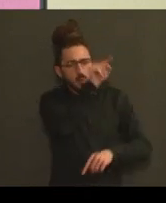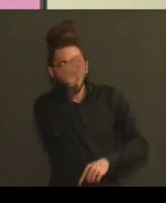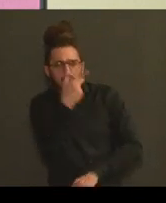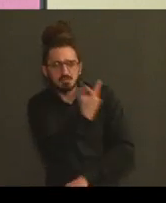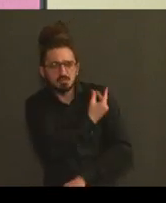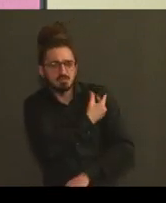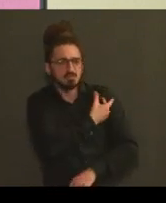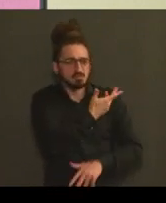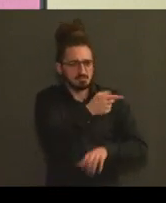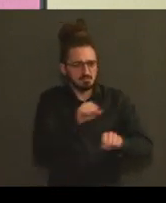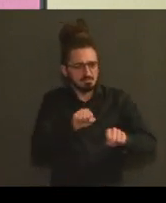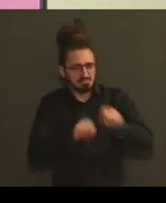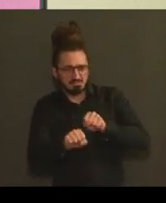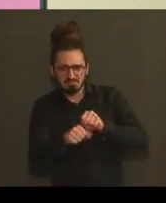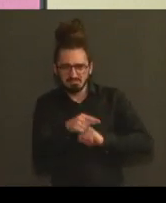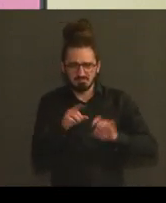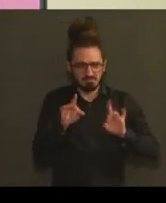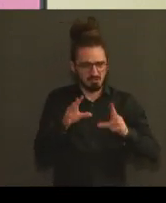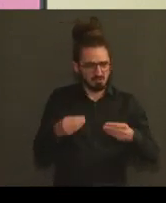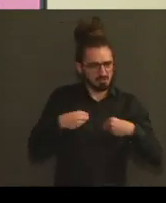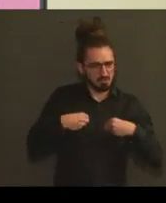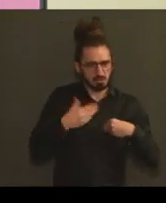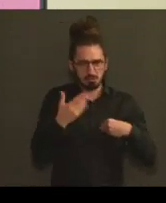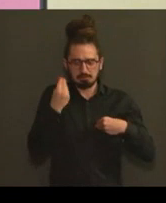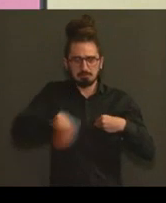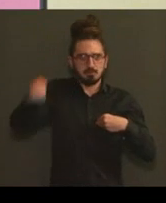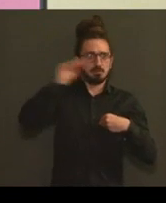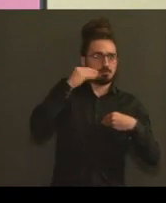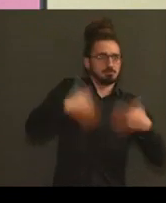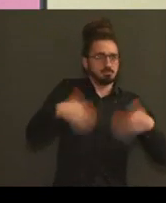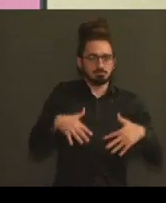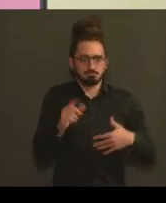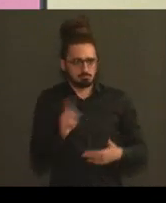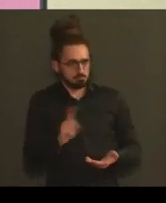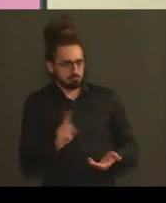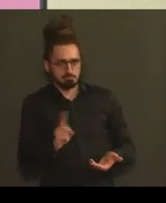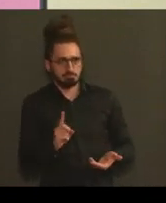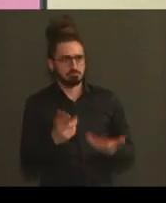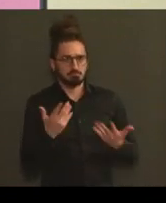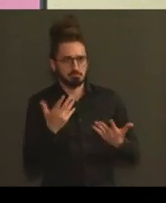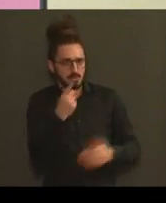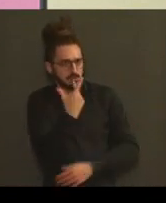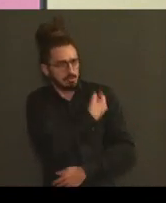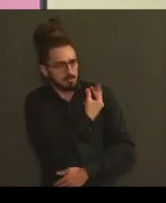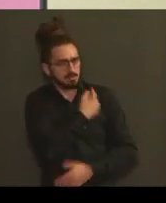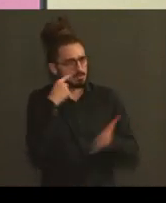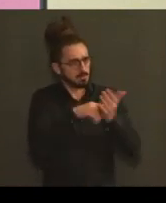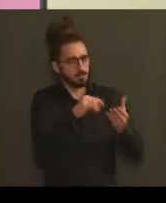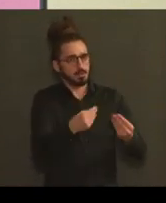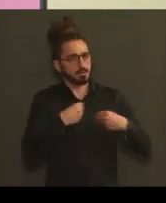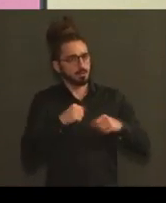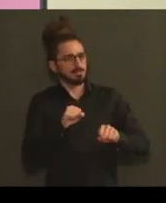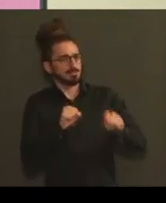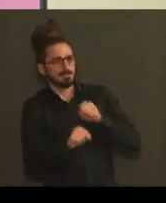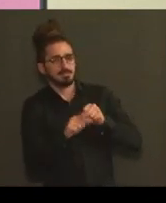graves. Or, la protection contre les formes graves est cruciale. c'est elle qui nous intéresse en santé publique, c'est